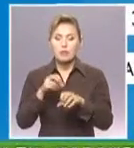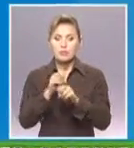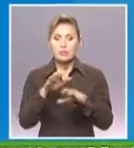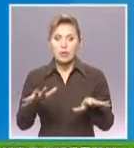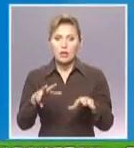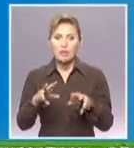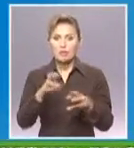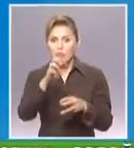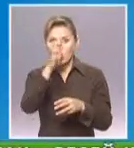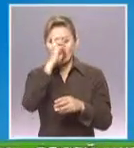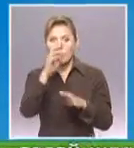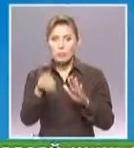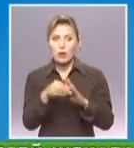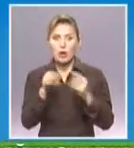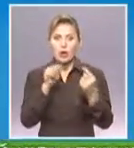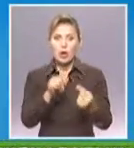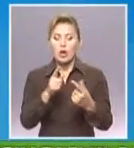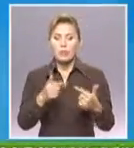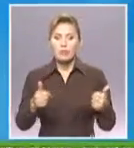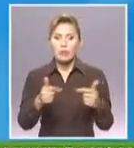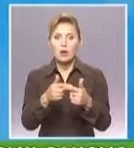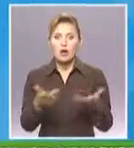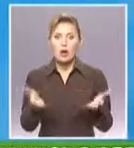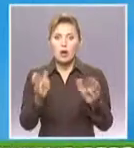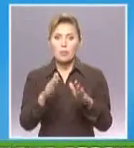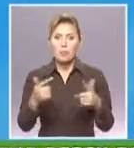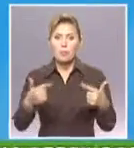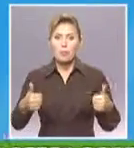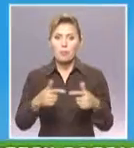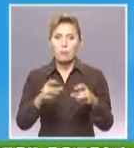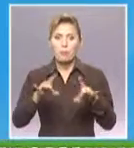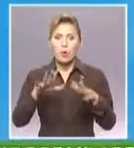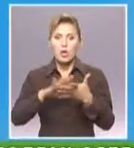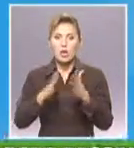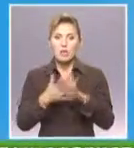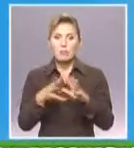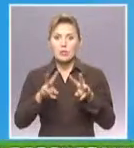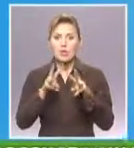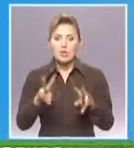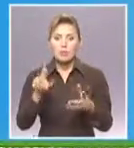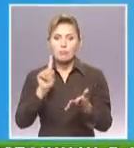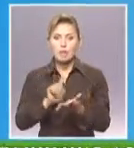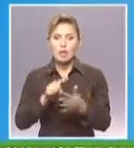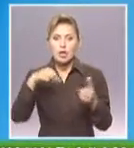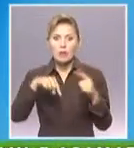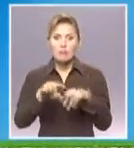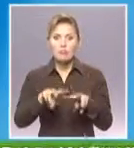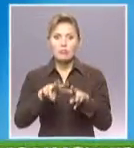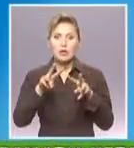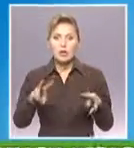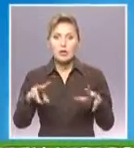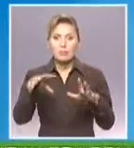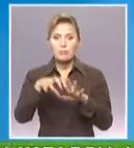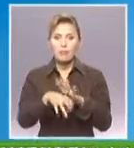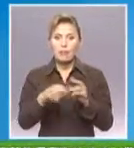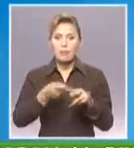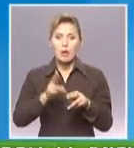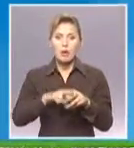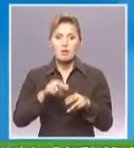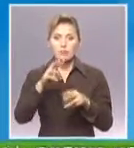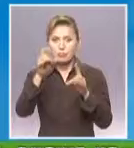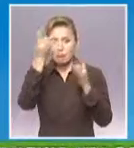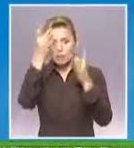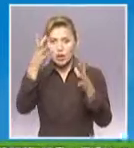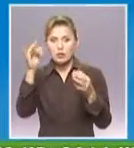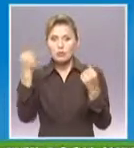қызмет істері және жемқорлыққа қарсы агенттік болып қайта құрылды. Төтенше жағдай министрлігінің міндеті ішкі істер министрлігіне қосылды. Сонымен қатар